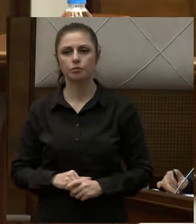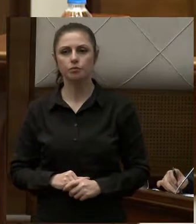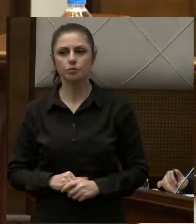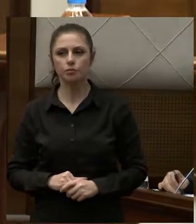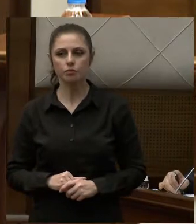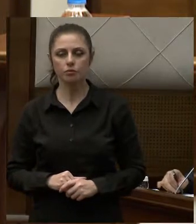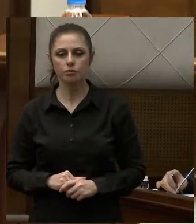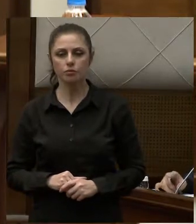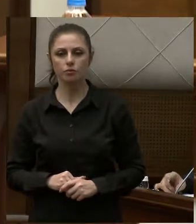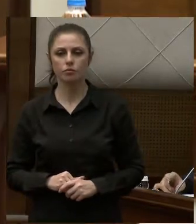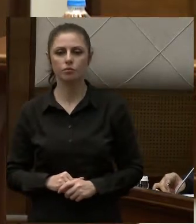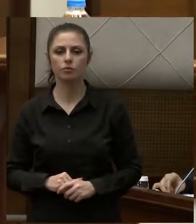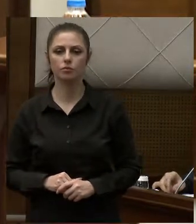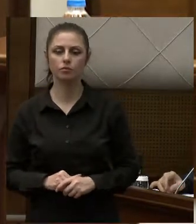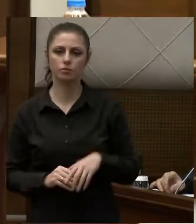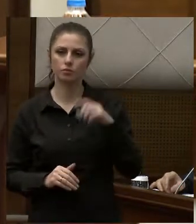Güncele gelince